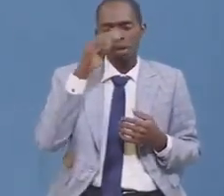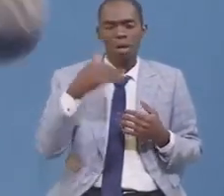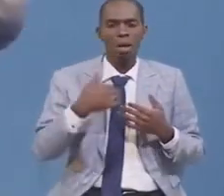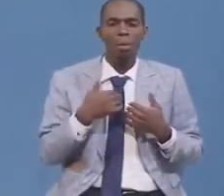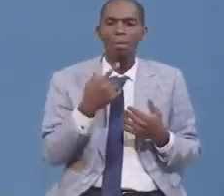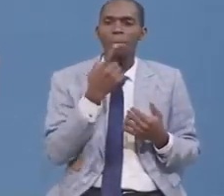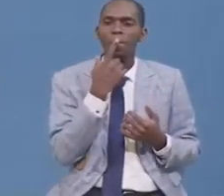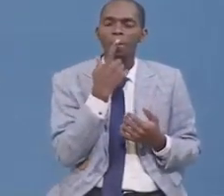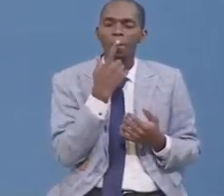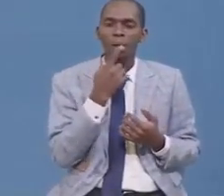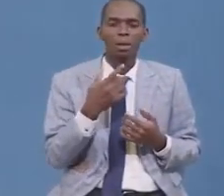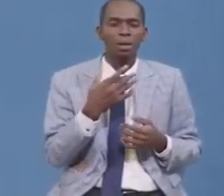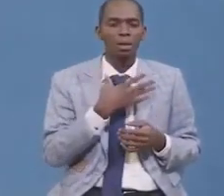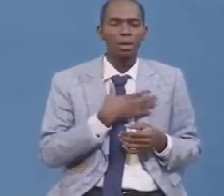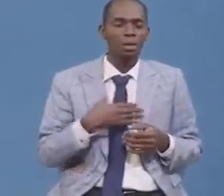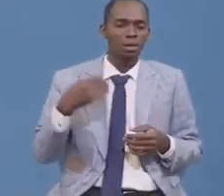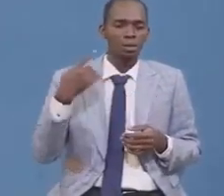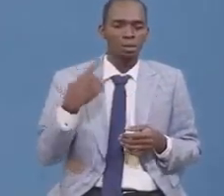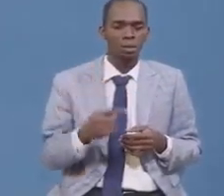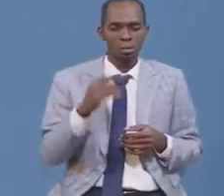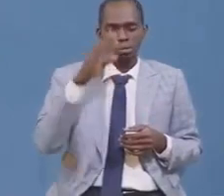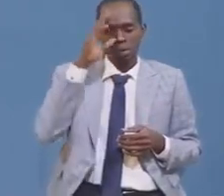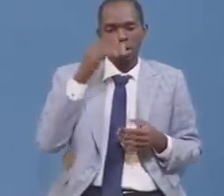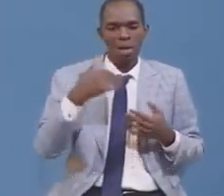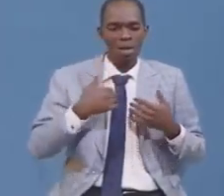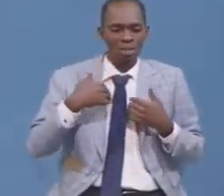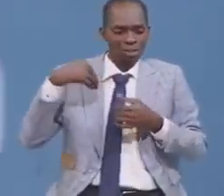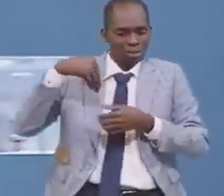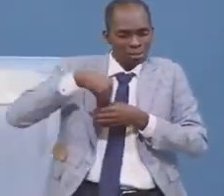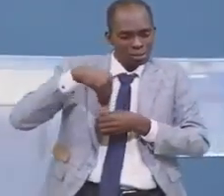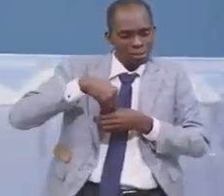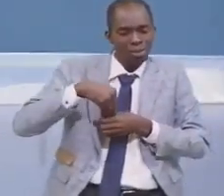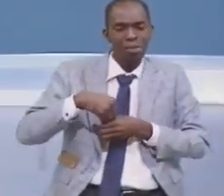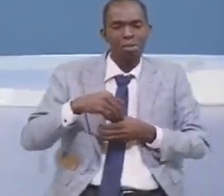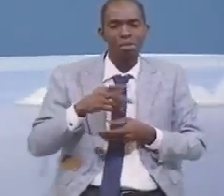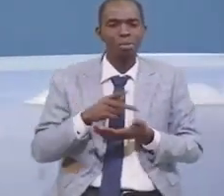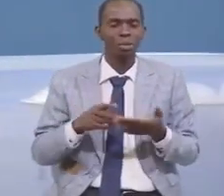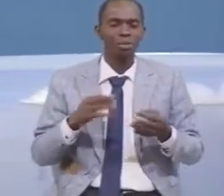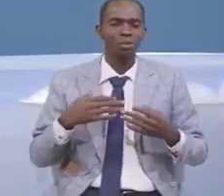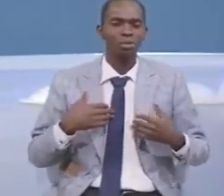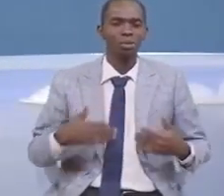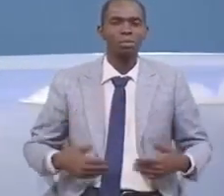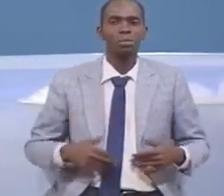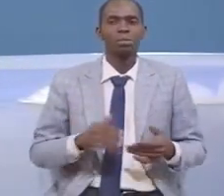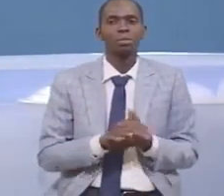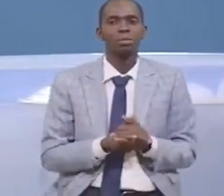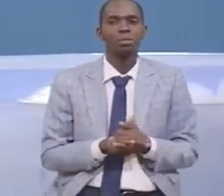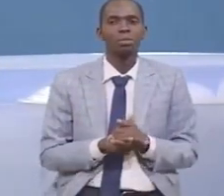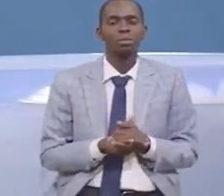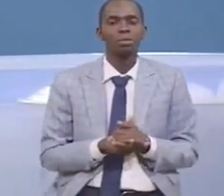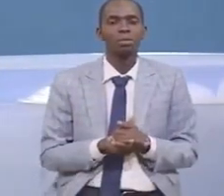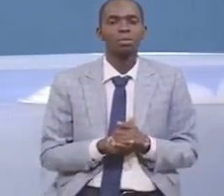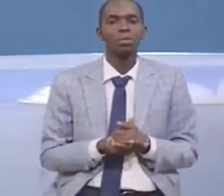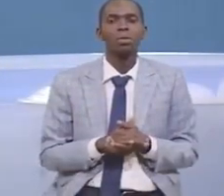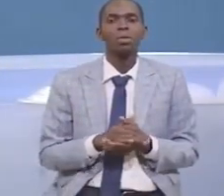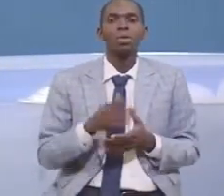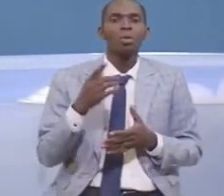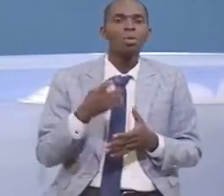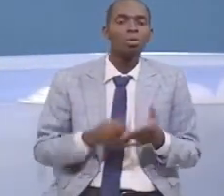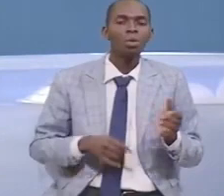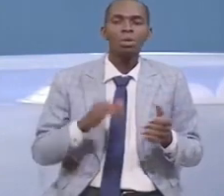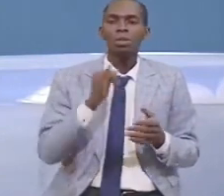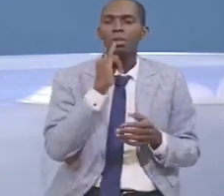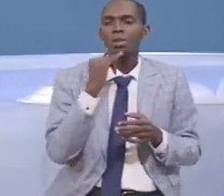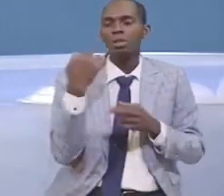అలాగే నోరు ఉంది and we have internal organs అంతరంగ అవయవాలు ఉన్నాయి what's responsible